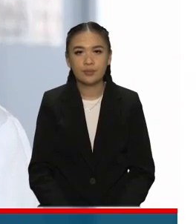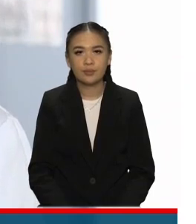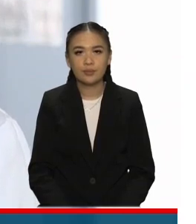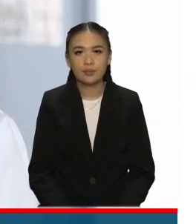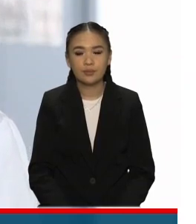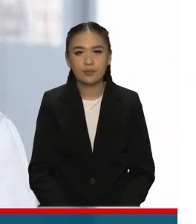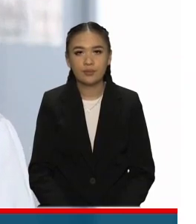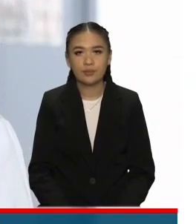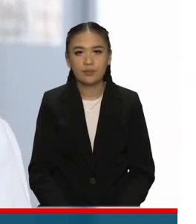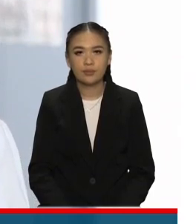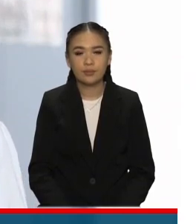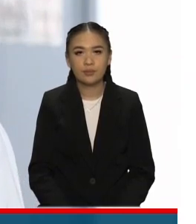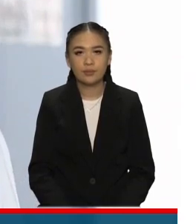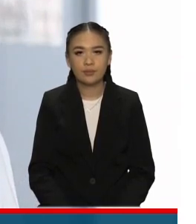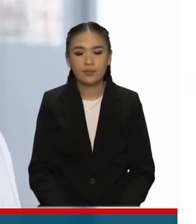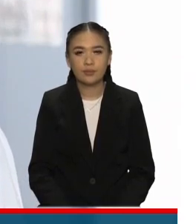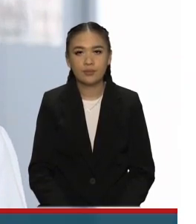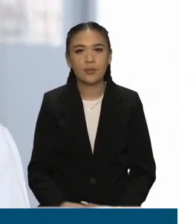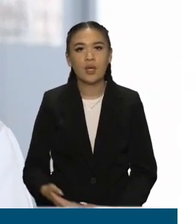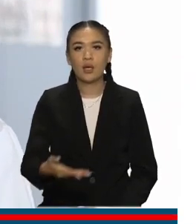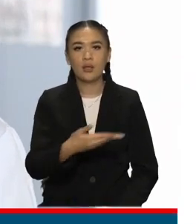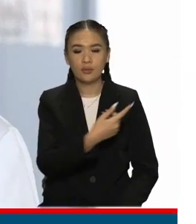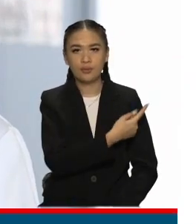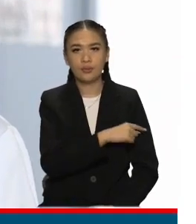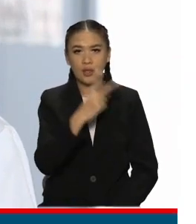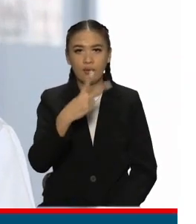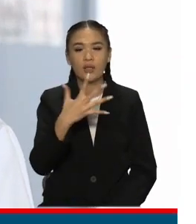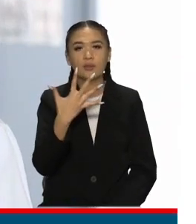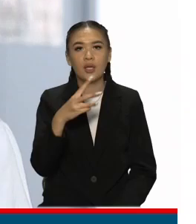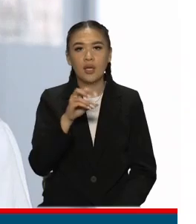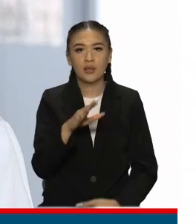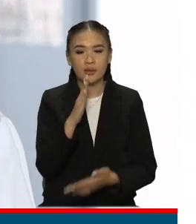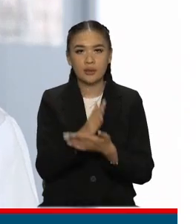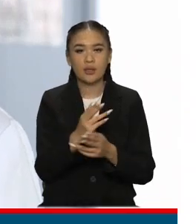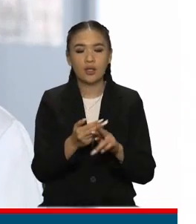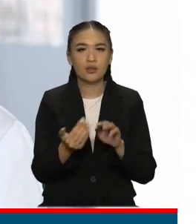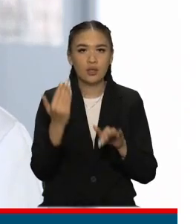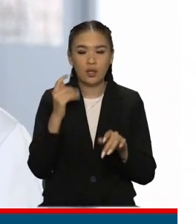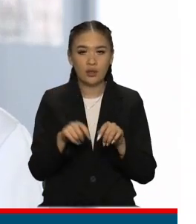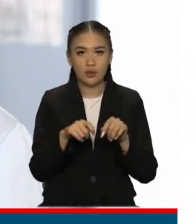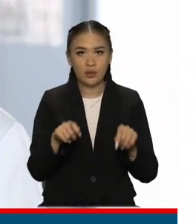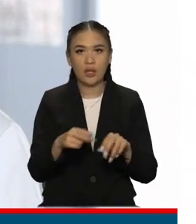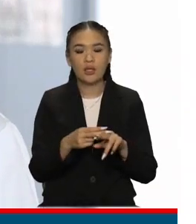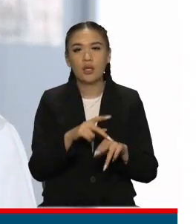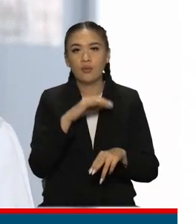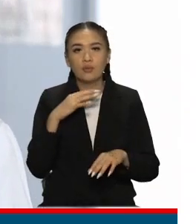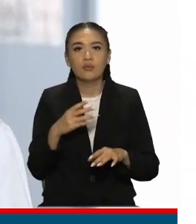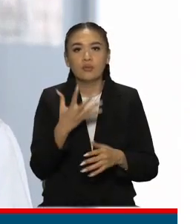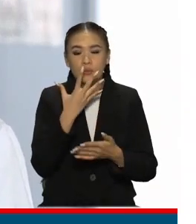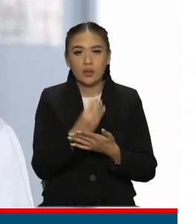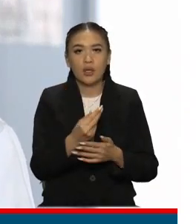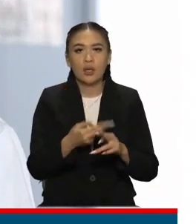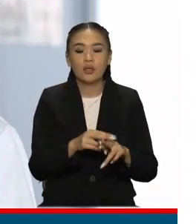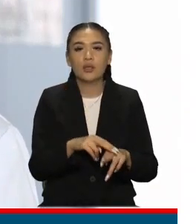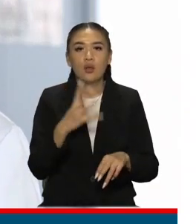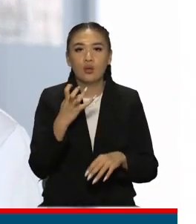Была организована 25 лет назад. Біздің аурухананың 25 жылдық тарихы бар. Көпсалалы медициналық мекеме, өзінің емханасы,